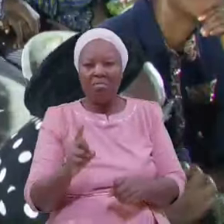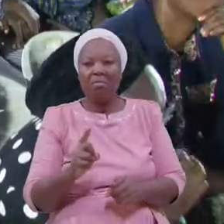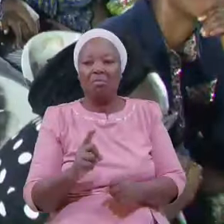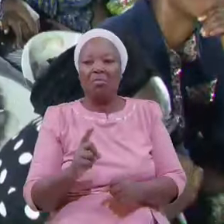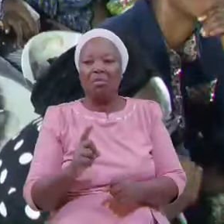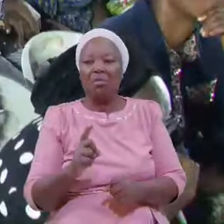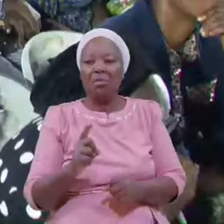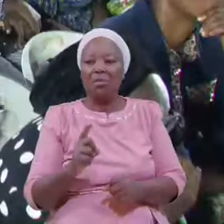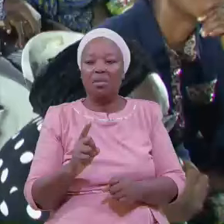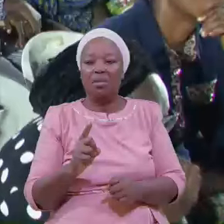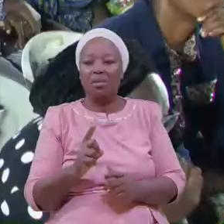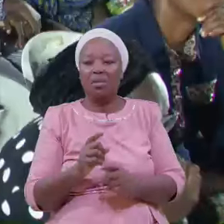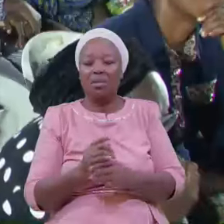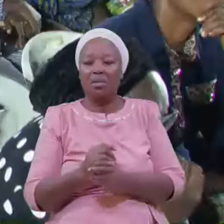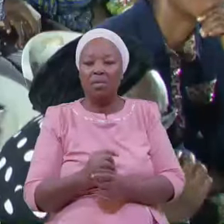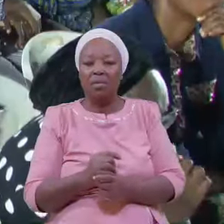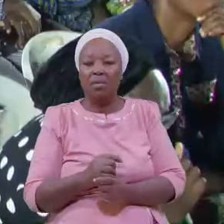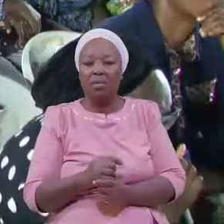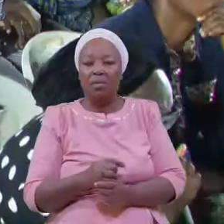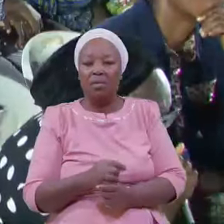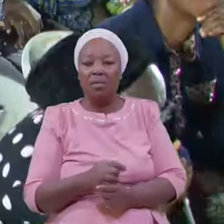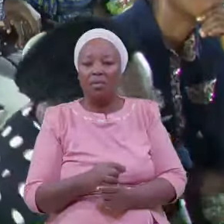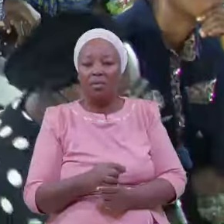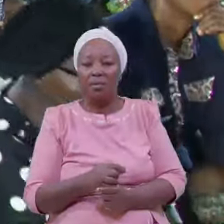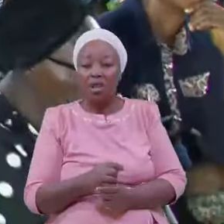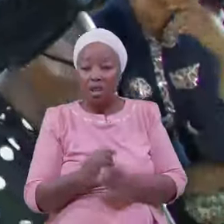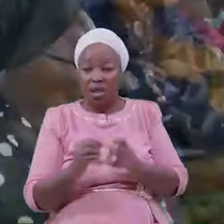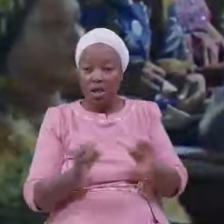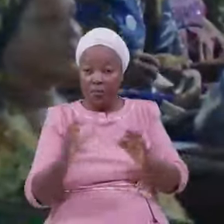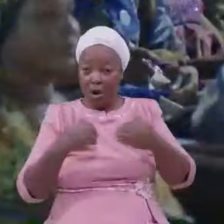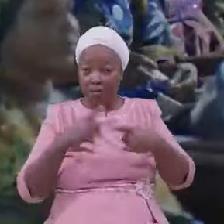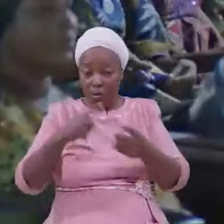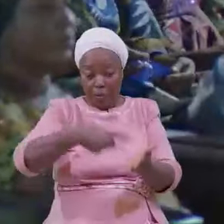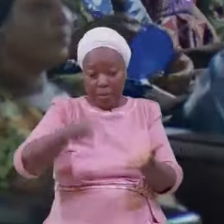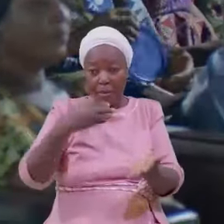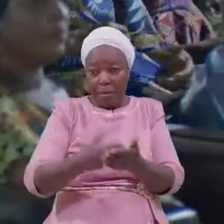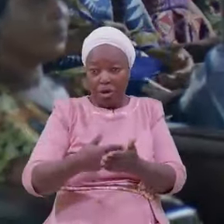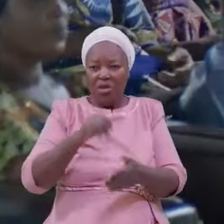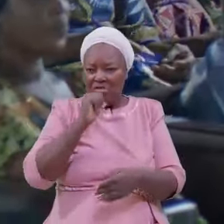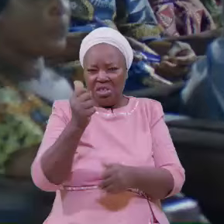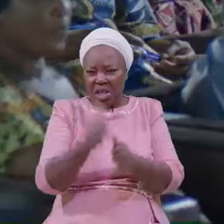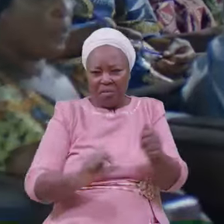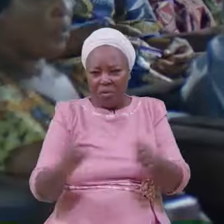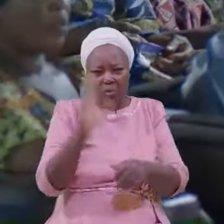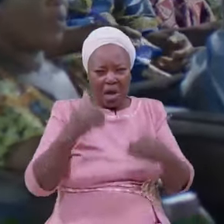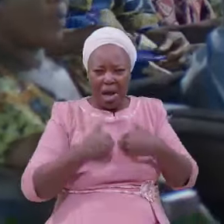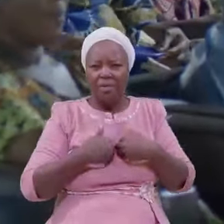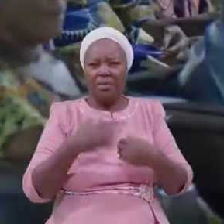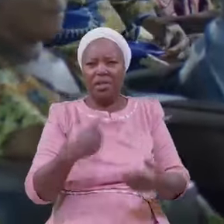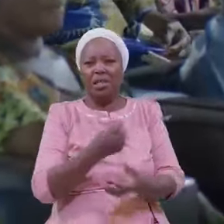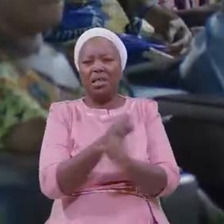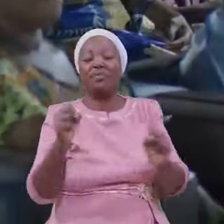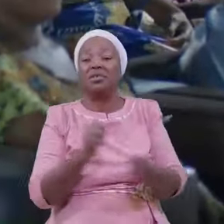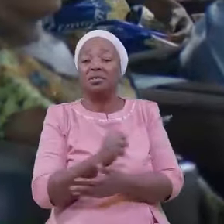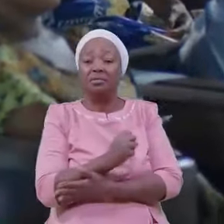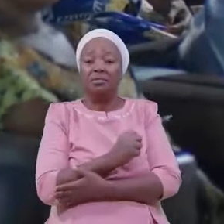ka maliligtas. If you have to pay money, not everybody will have the salvation. Hindi mo